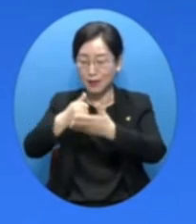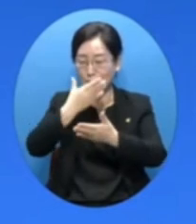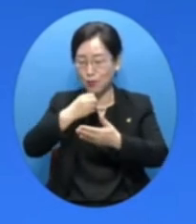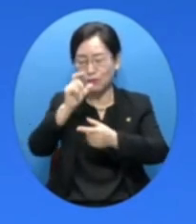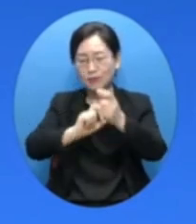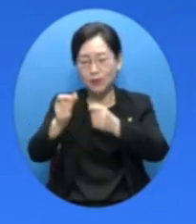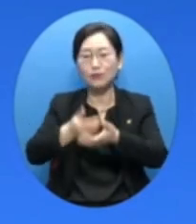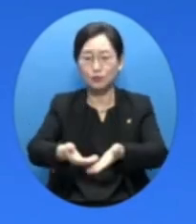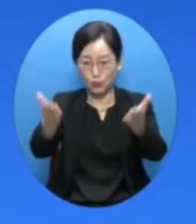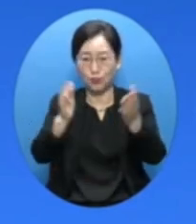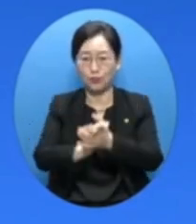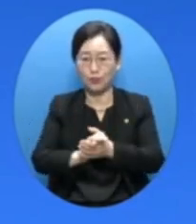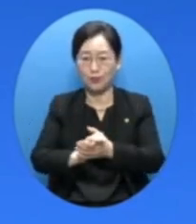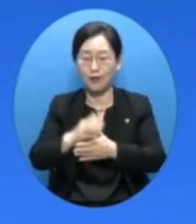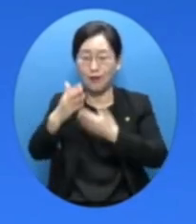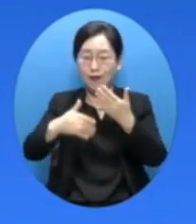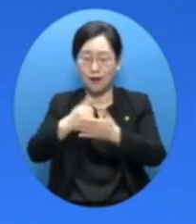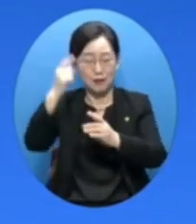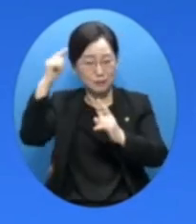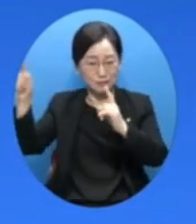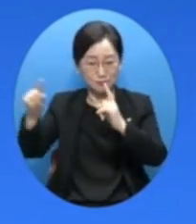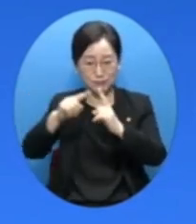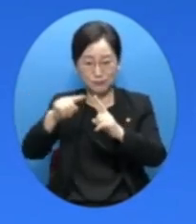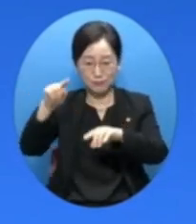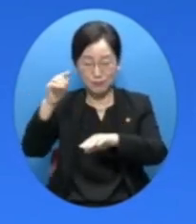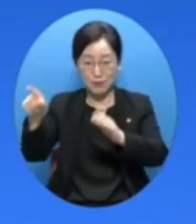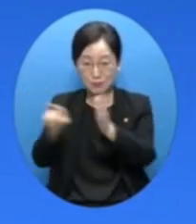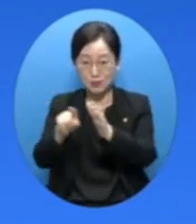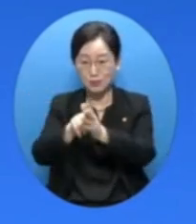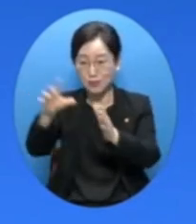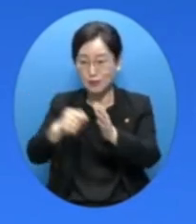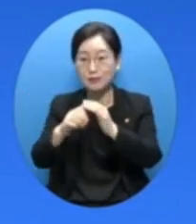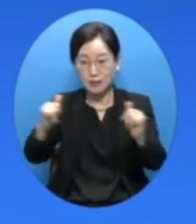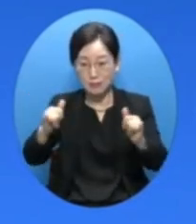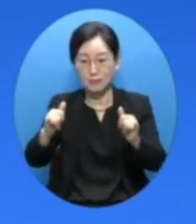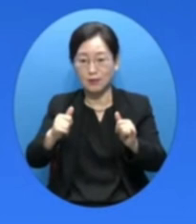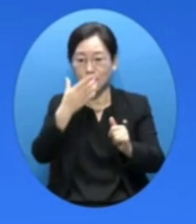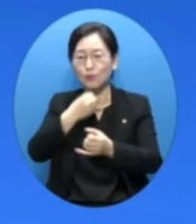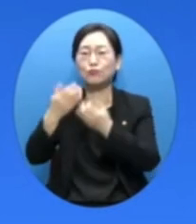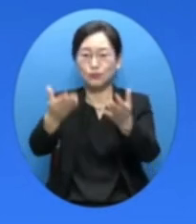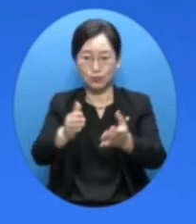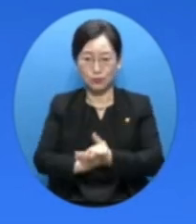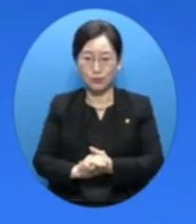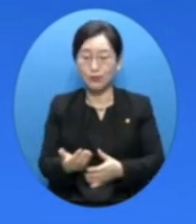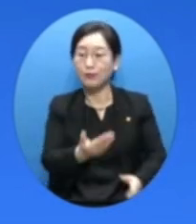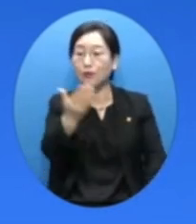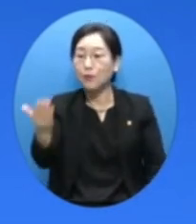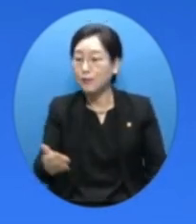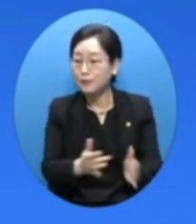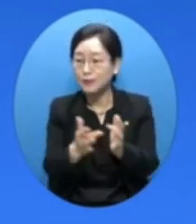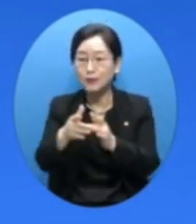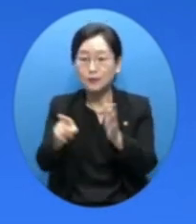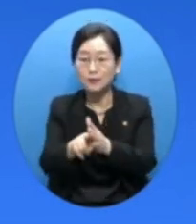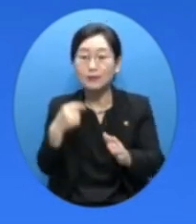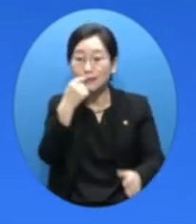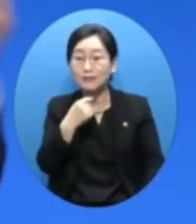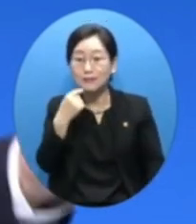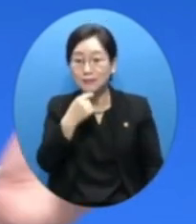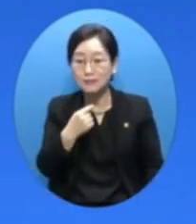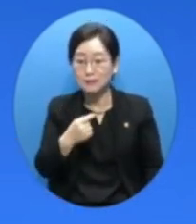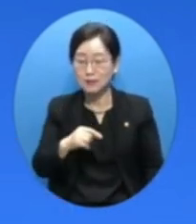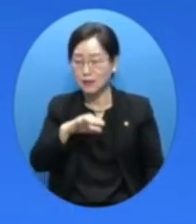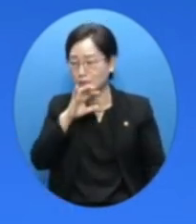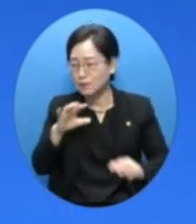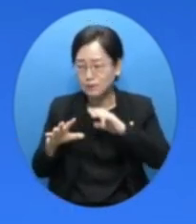것입니다. 하나님은 절대 긍정의 사람, 믿음의 사람과 함께 하시고 복을 내려주십니다. 여러분, 우리가 예수를 믿는다고 하면서도